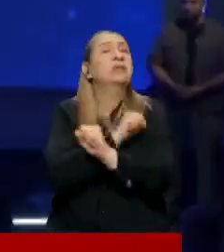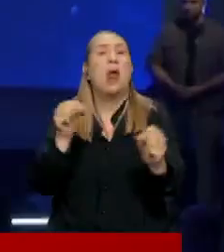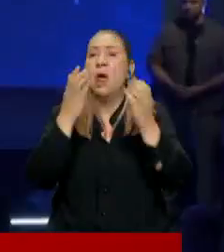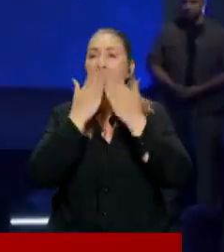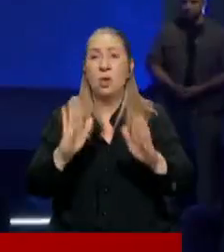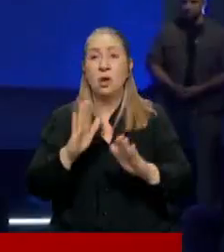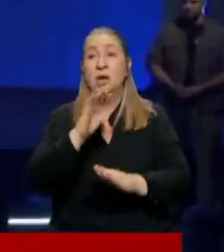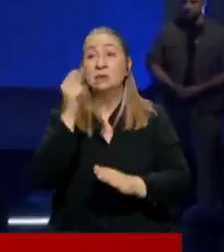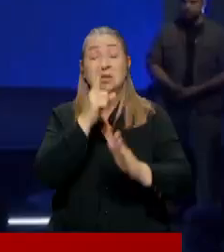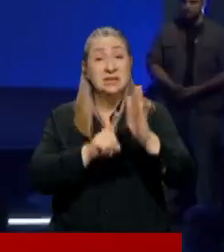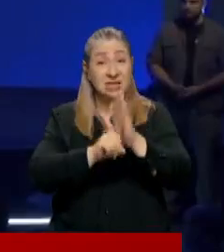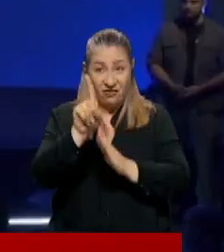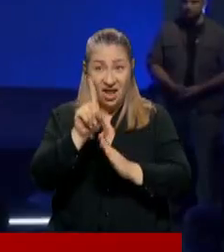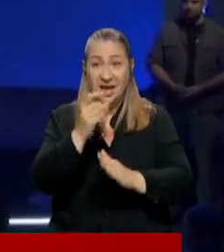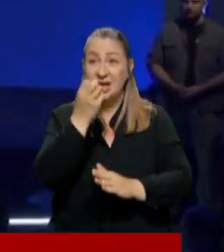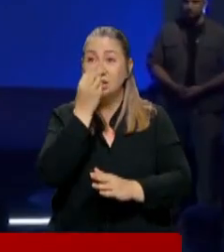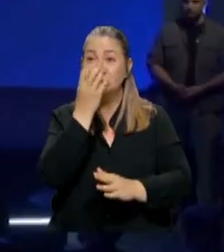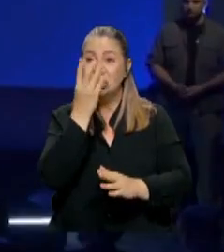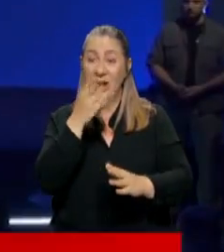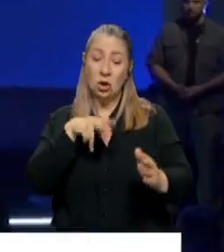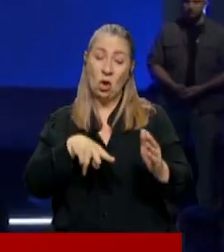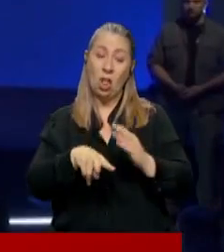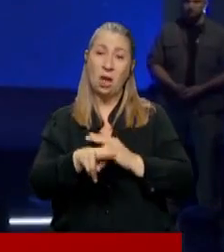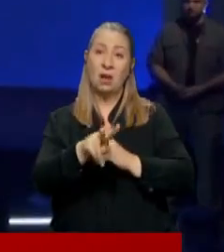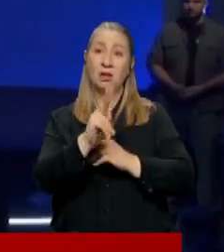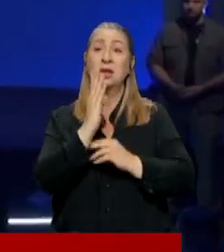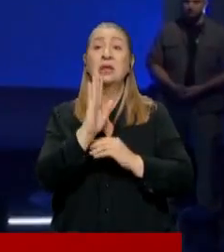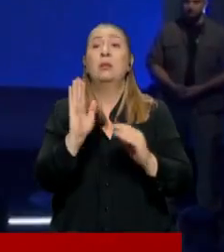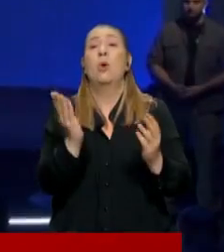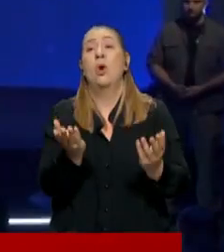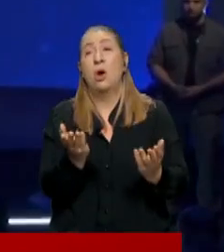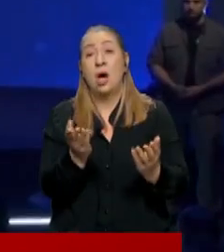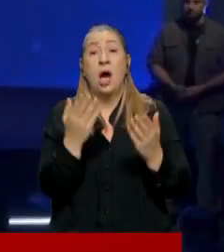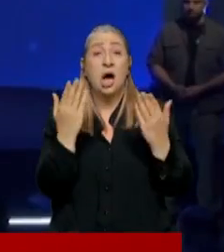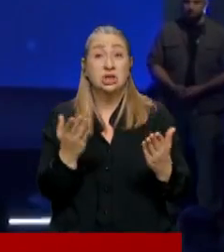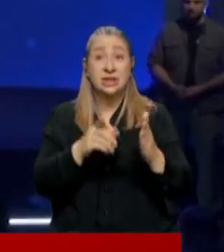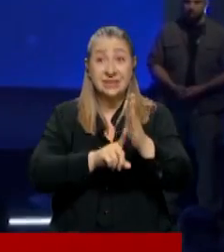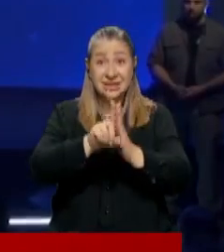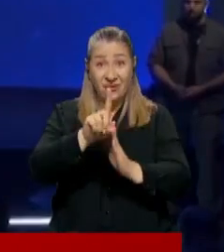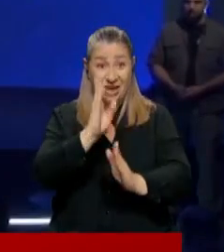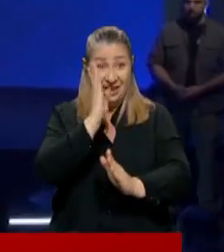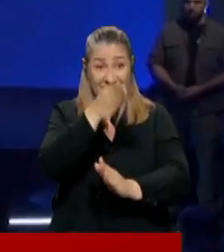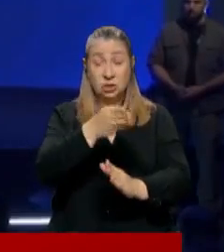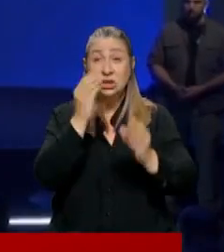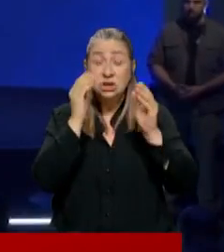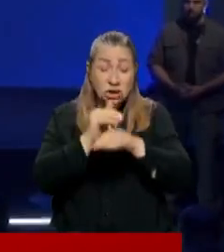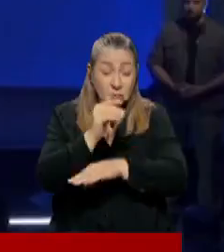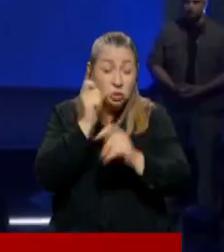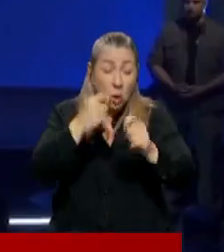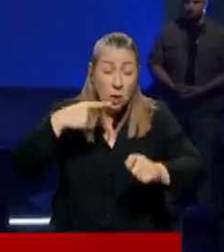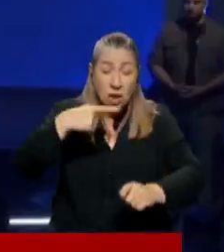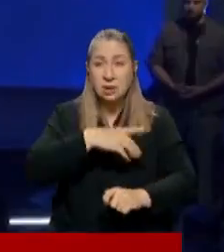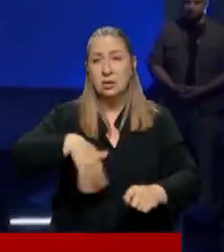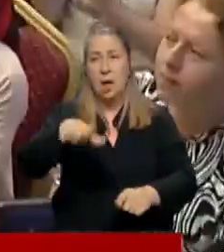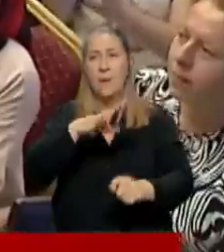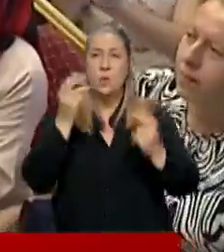yok. Hiçbir zafere çiçekli yollardan gidilmiyor. Ancak zafere ulaştığınızda yaşadığımız zorlukların